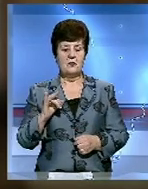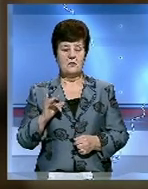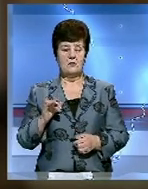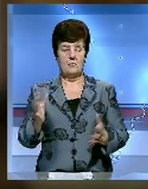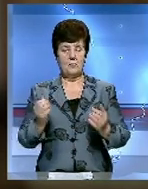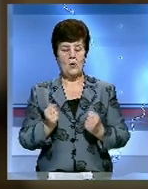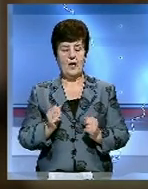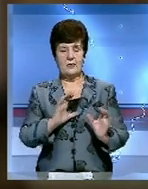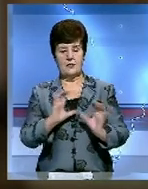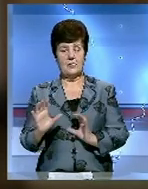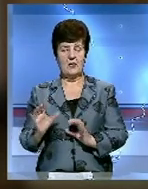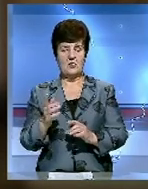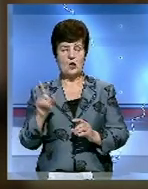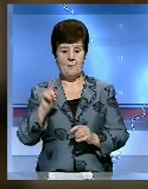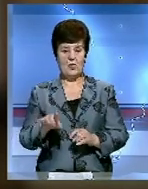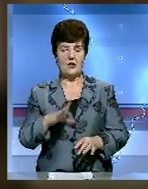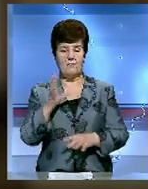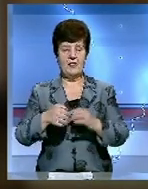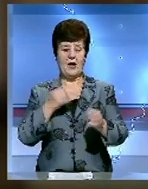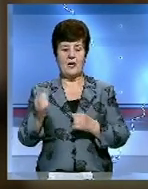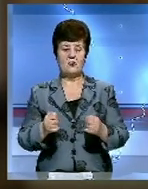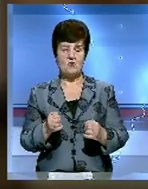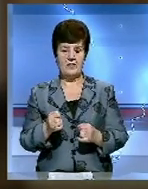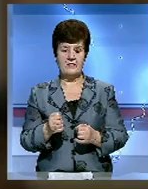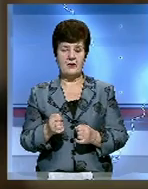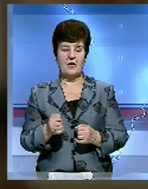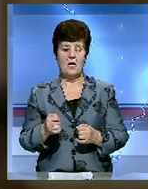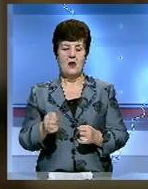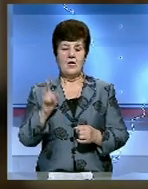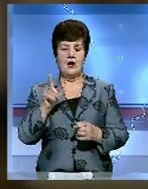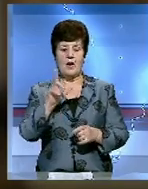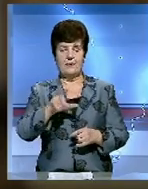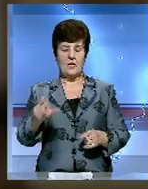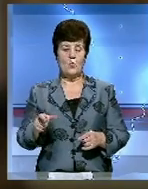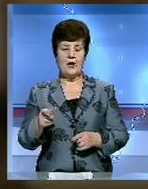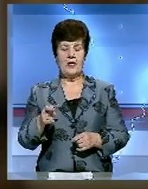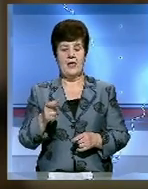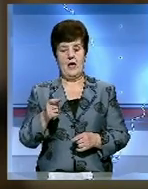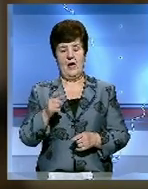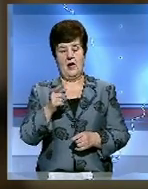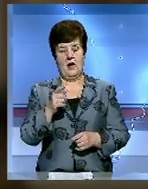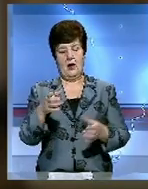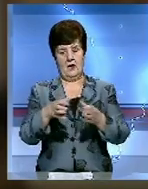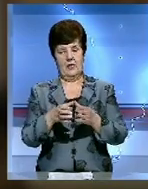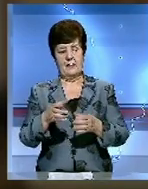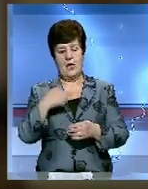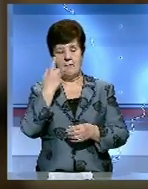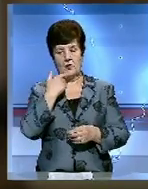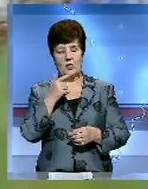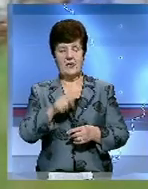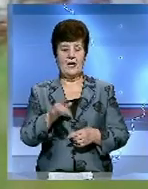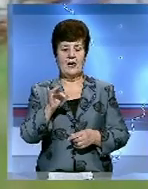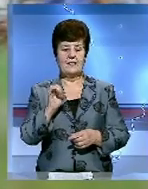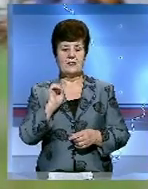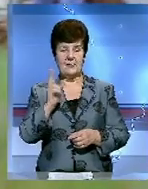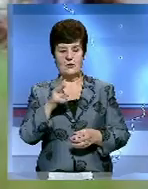a fi angajați așa, să zicem, categorii de persoane, dar riscând